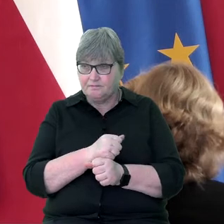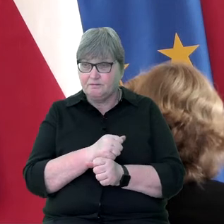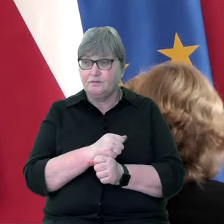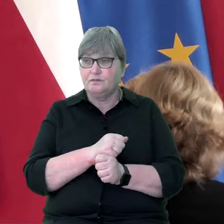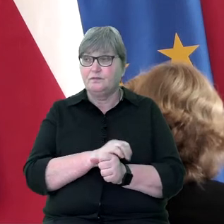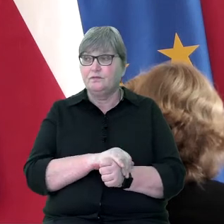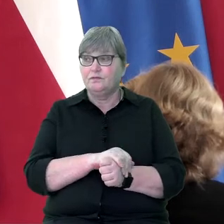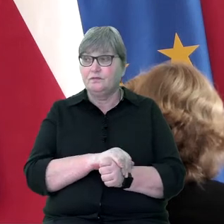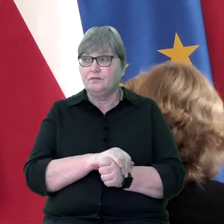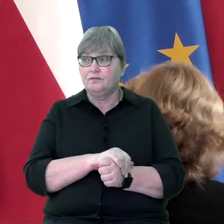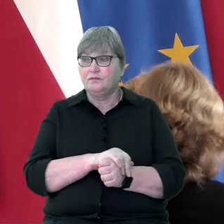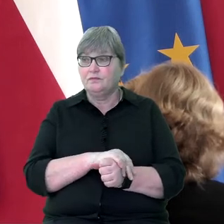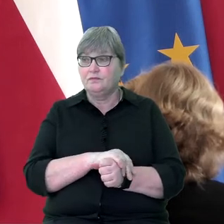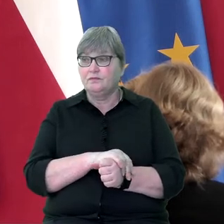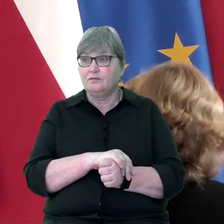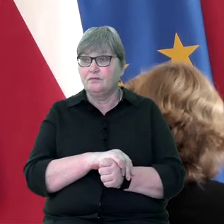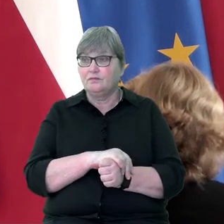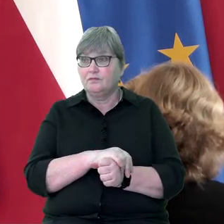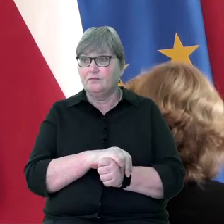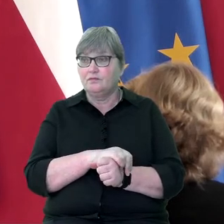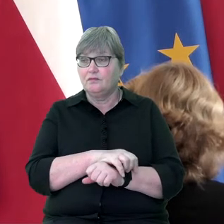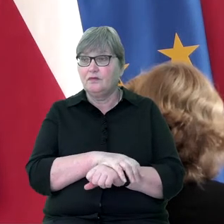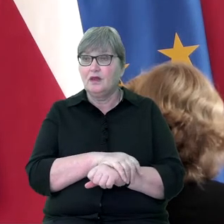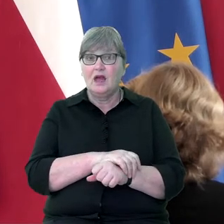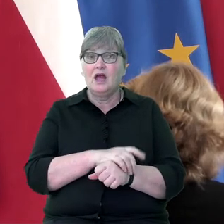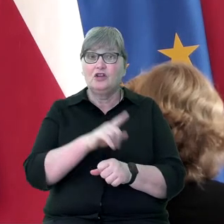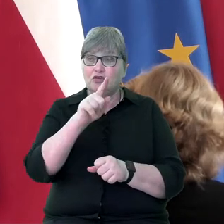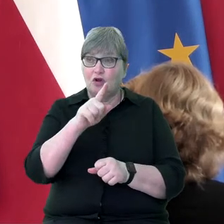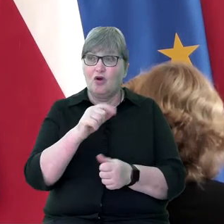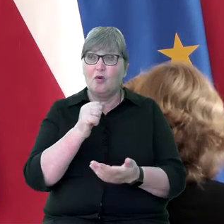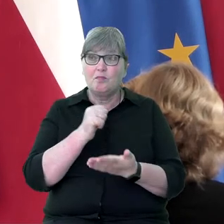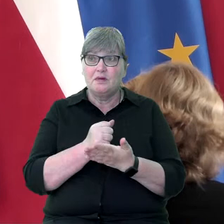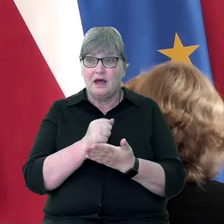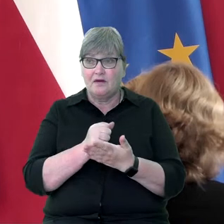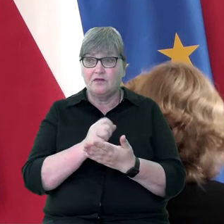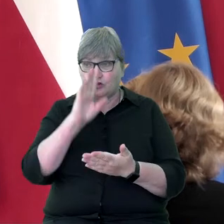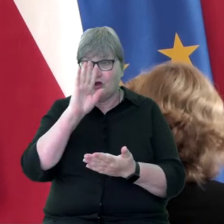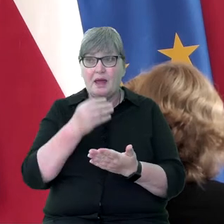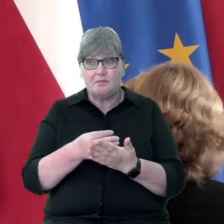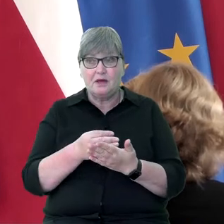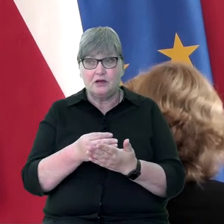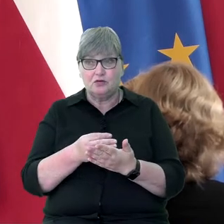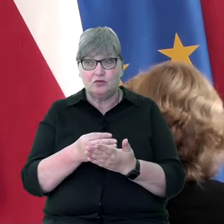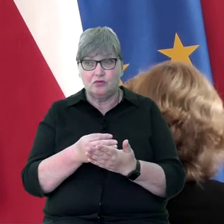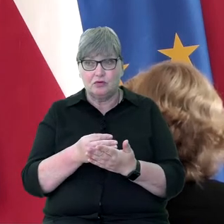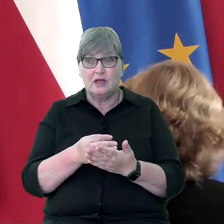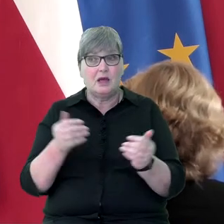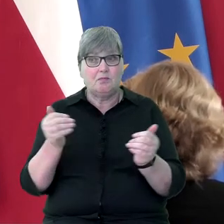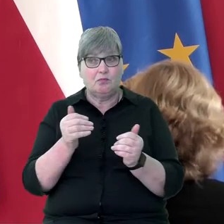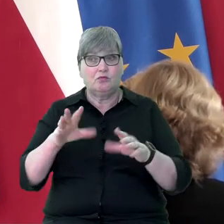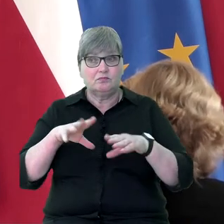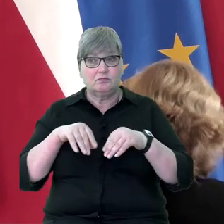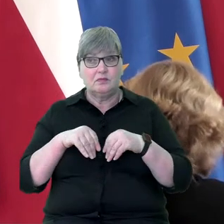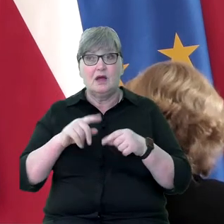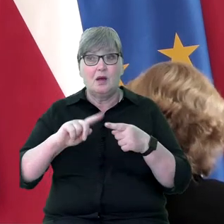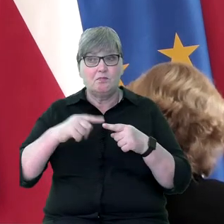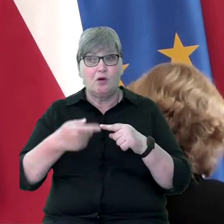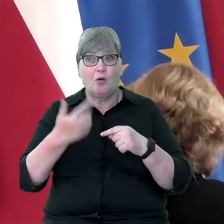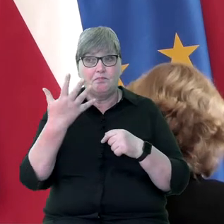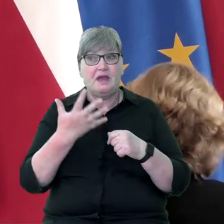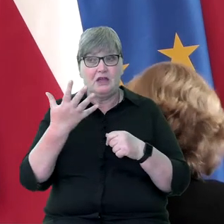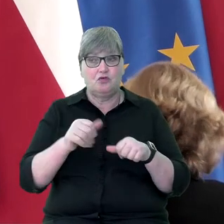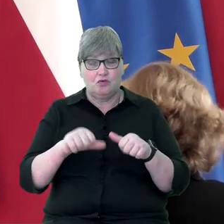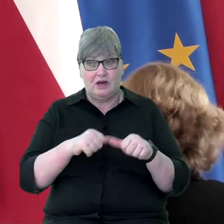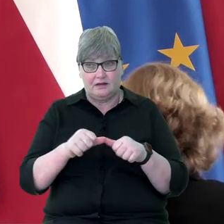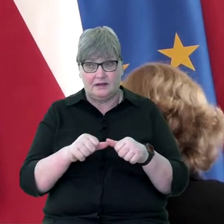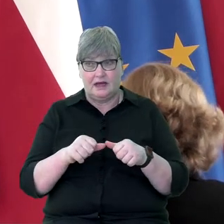wstąpieniu do służby, tutaj prawo do emerytury przysługiwało już po 5 latach. A w przypadku niezdolności do pracy wywołanej